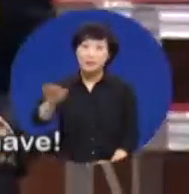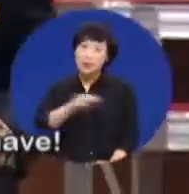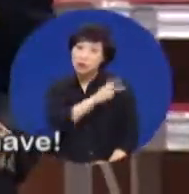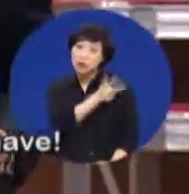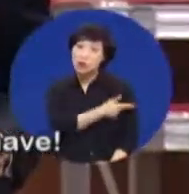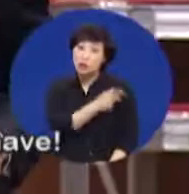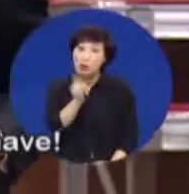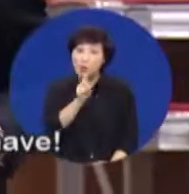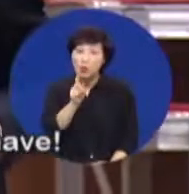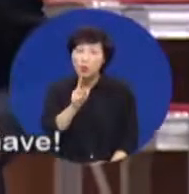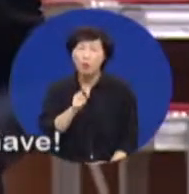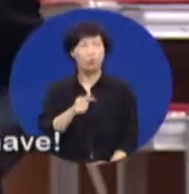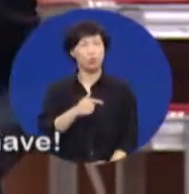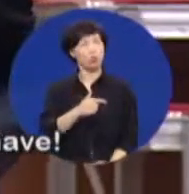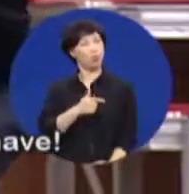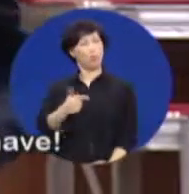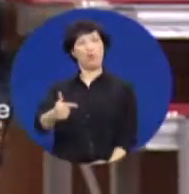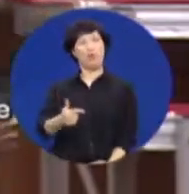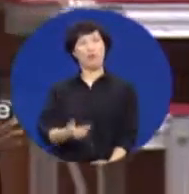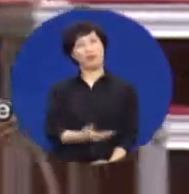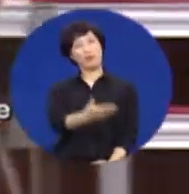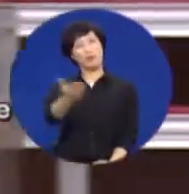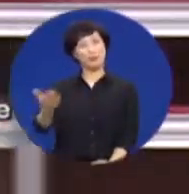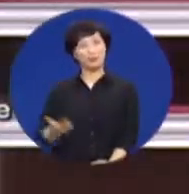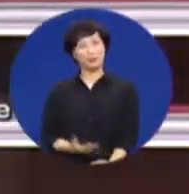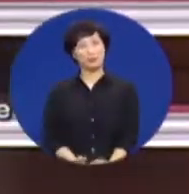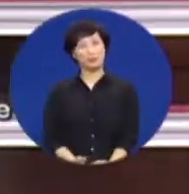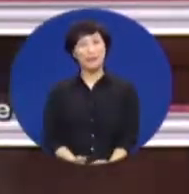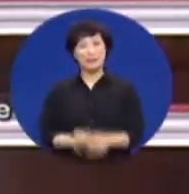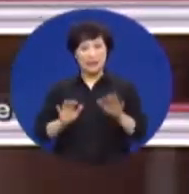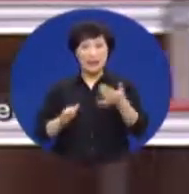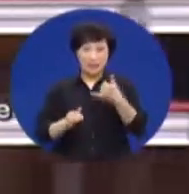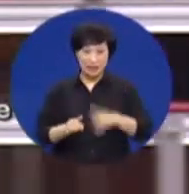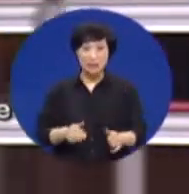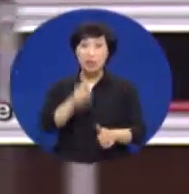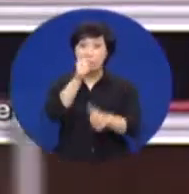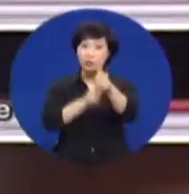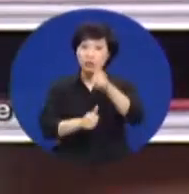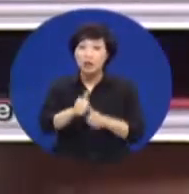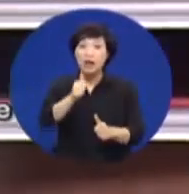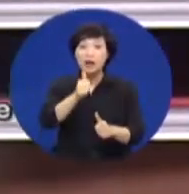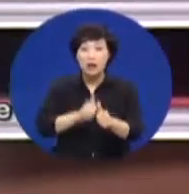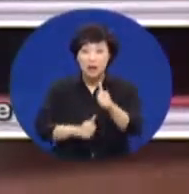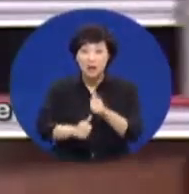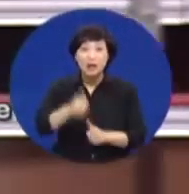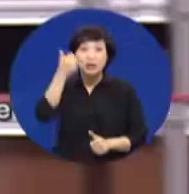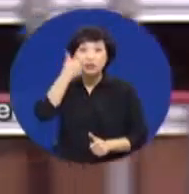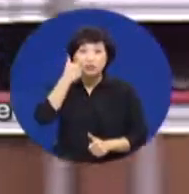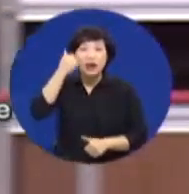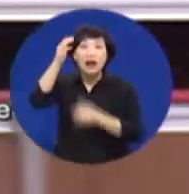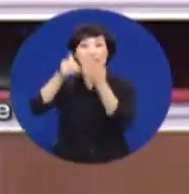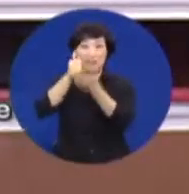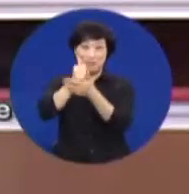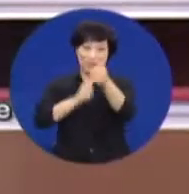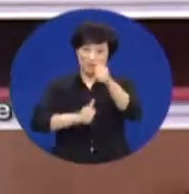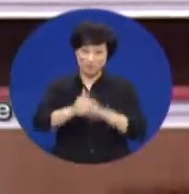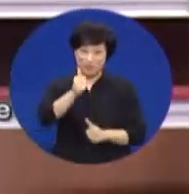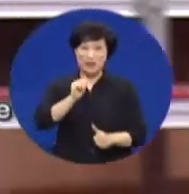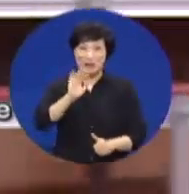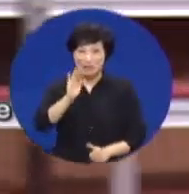자격이 얼마나 대단하냐. 자녀이면 후사요, 하나님의